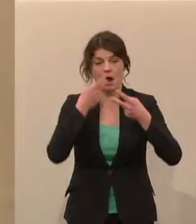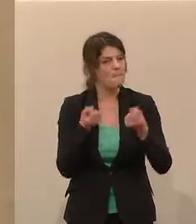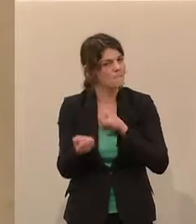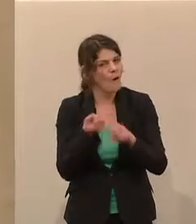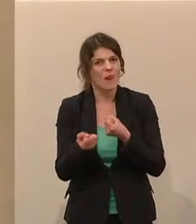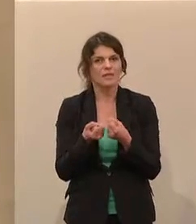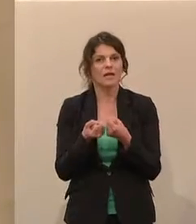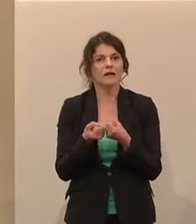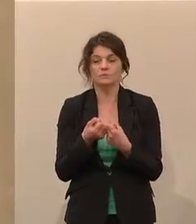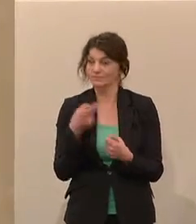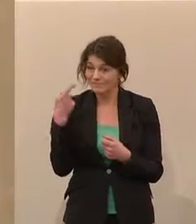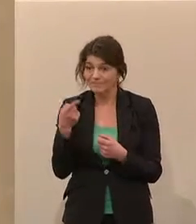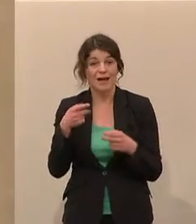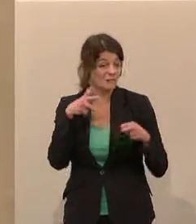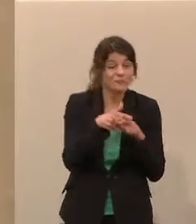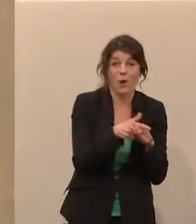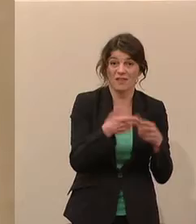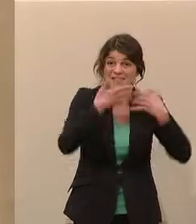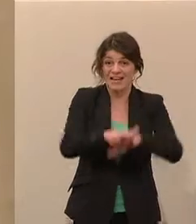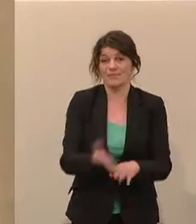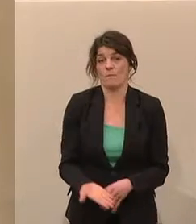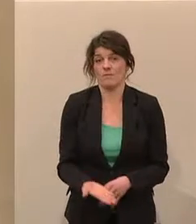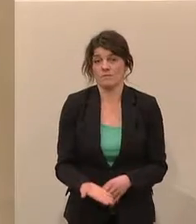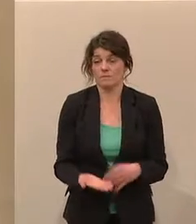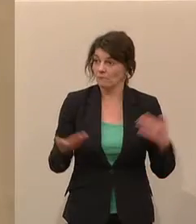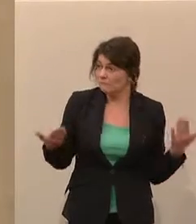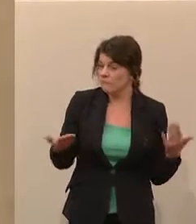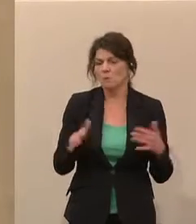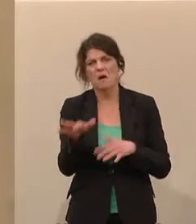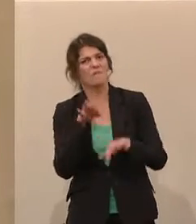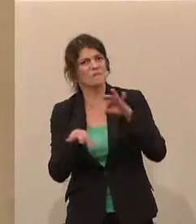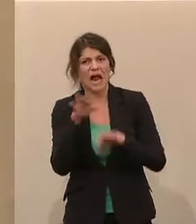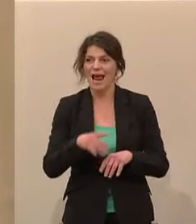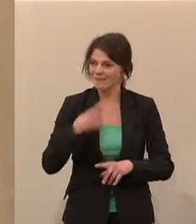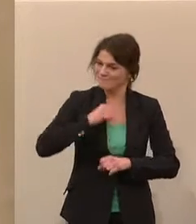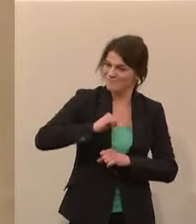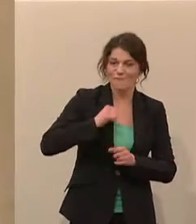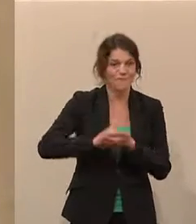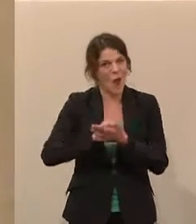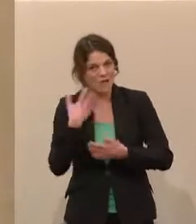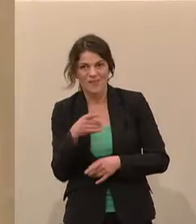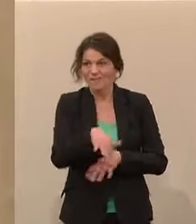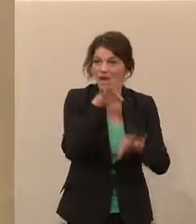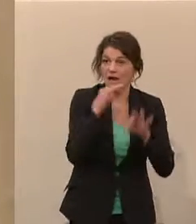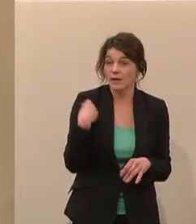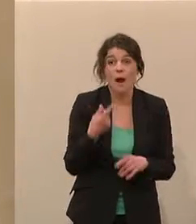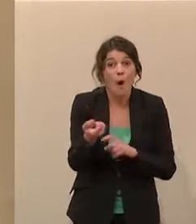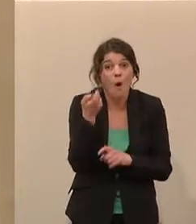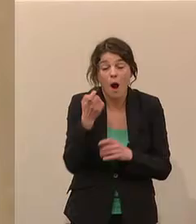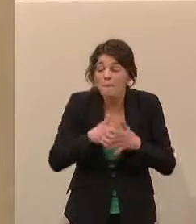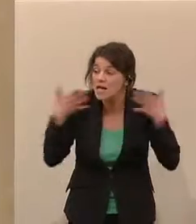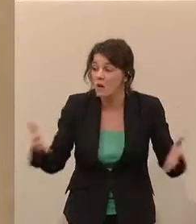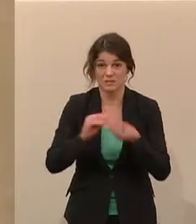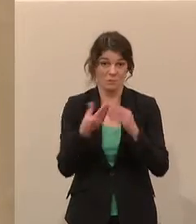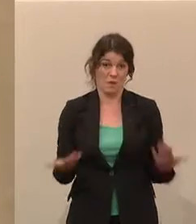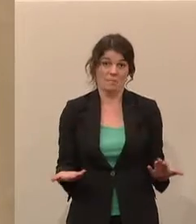weiter integrationshemmend ist, die Sie betreiben. Das kann Ihre Wähler befeuern, sie wieder zu wählen, aber es wird zu großen Problemen führen